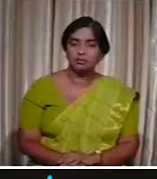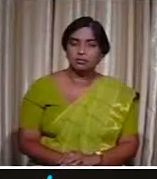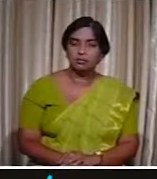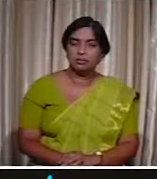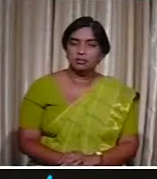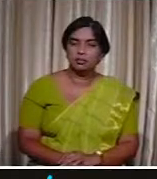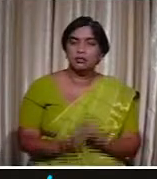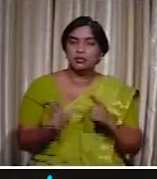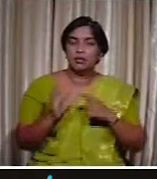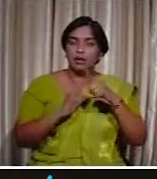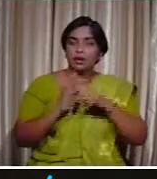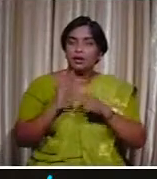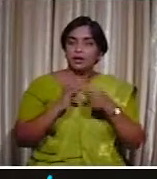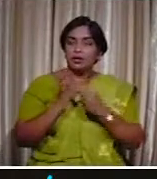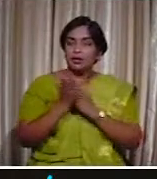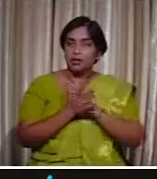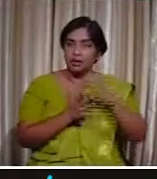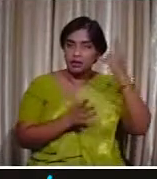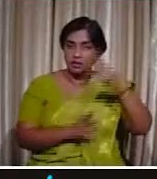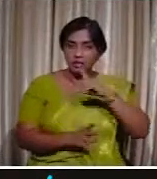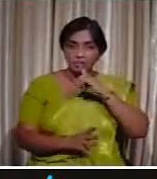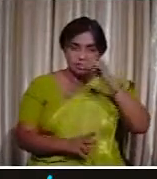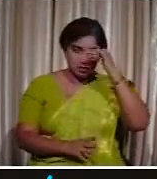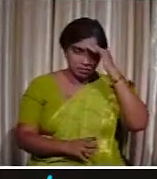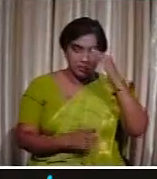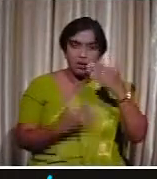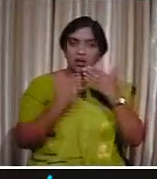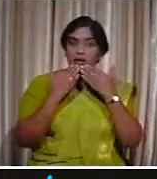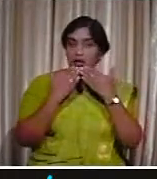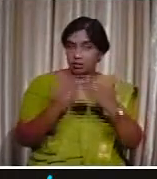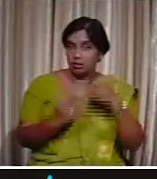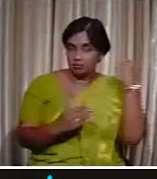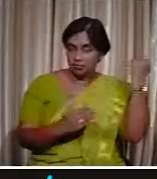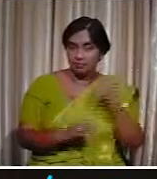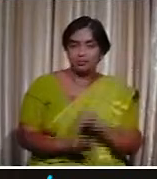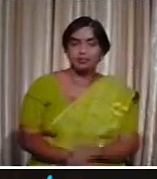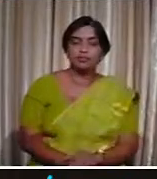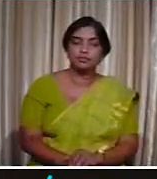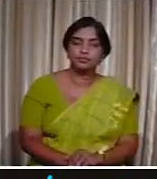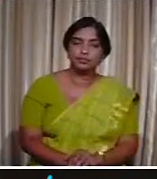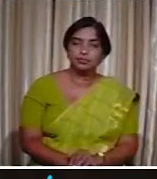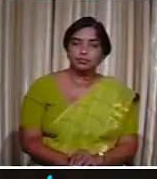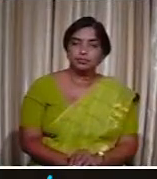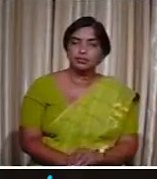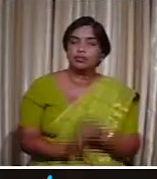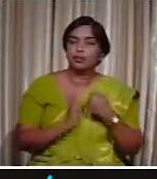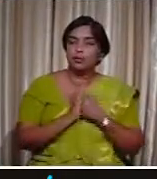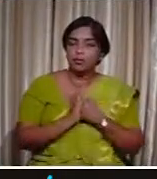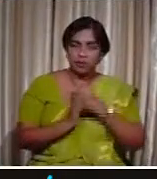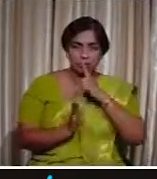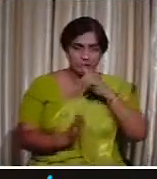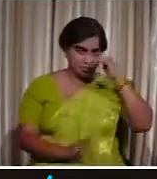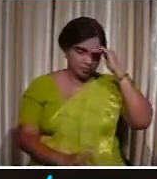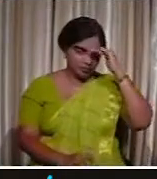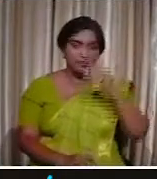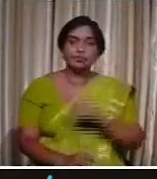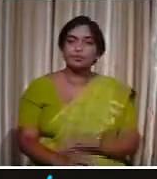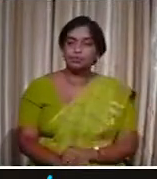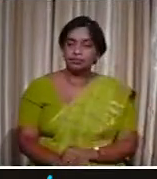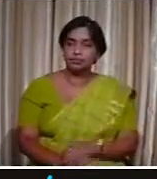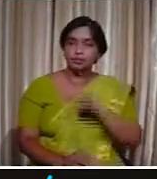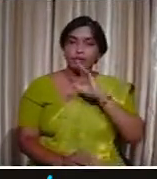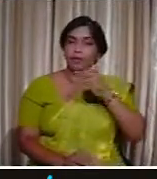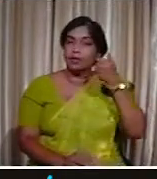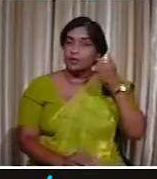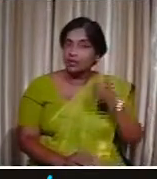अजित राजपक्ष मंत्री नियोजकता नायक तुम तमंगी स्तुति प्रकाश करंद गरुगता नायक तुमनी तामा